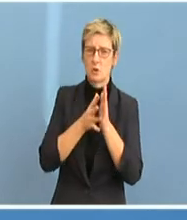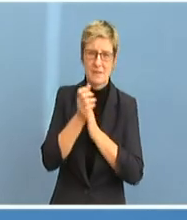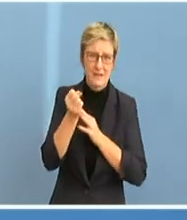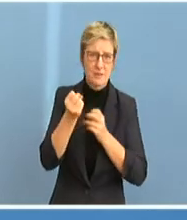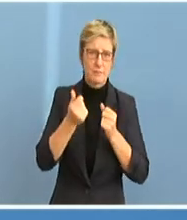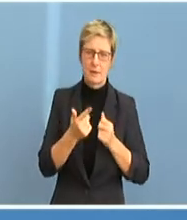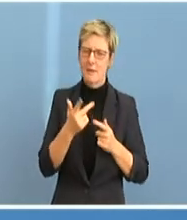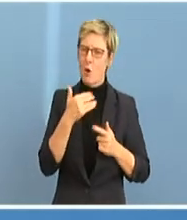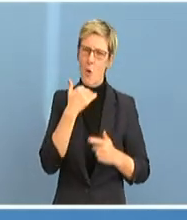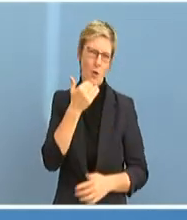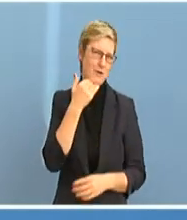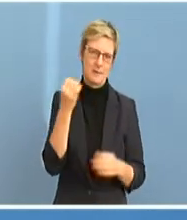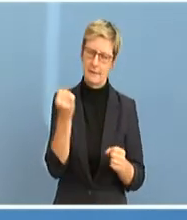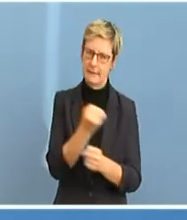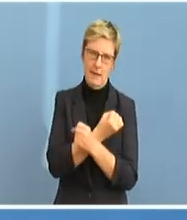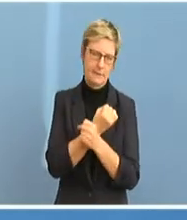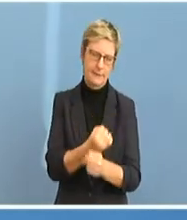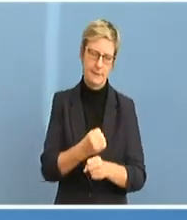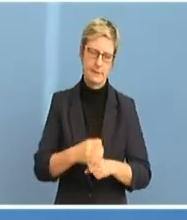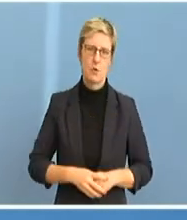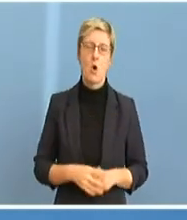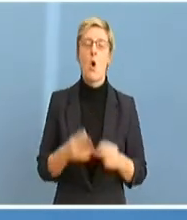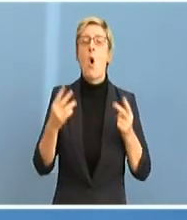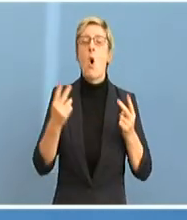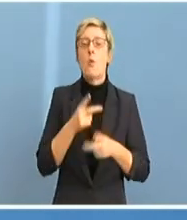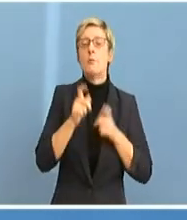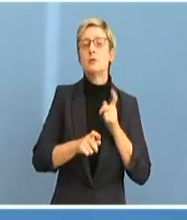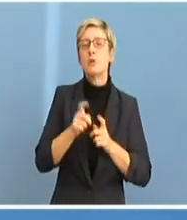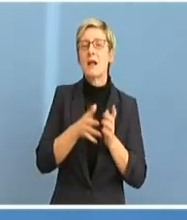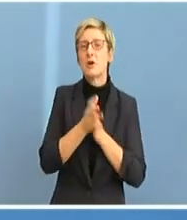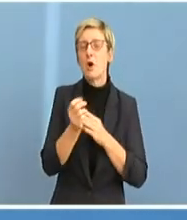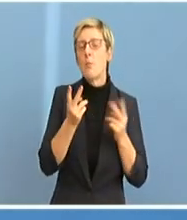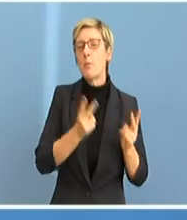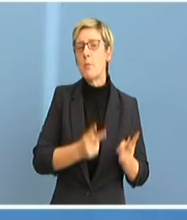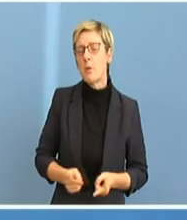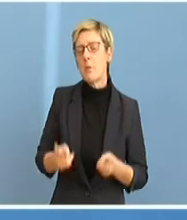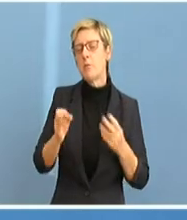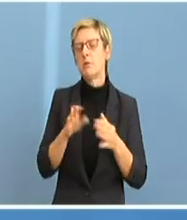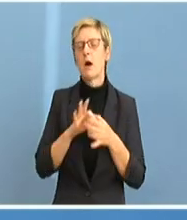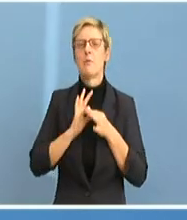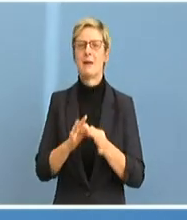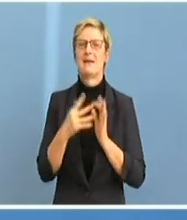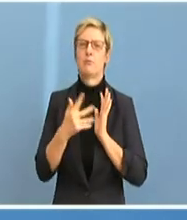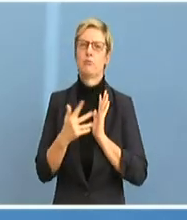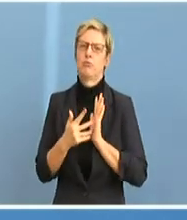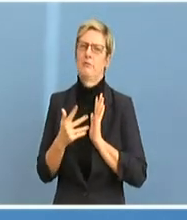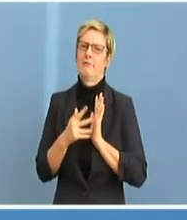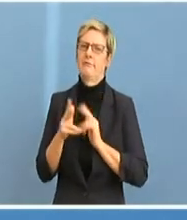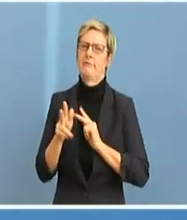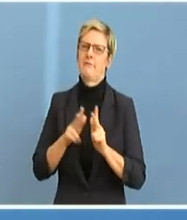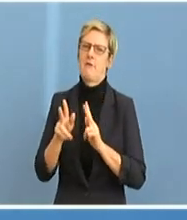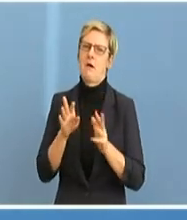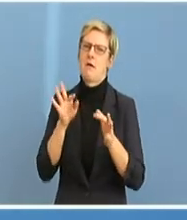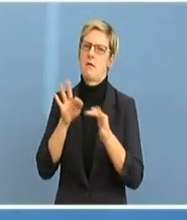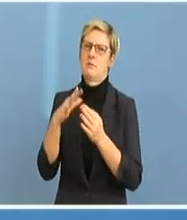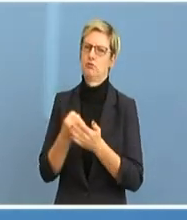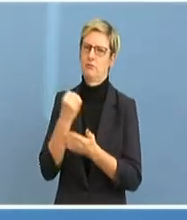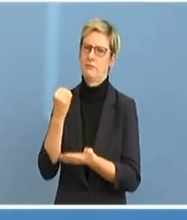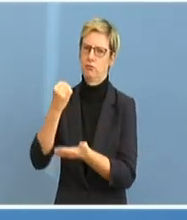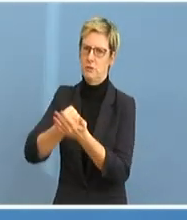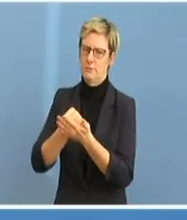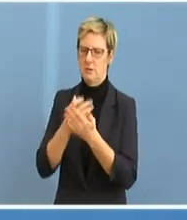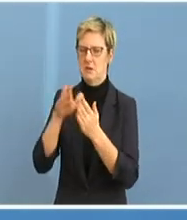oder Ähnliches reden kann. Ob das überhaupt angezeigt ist, wird das Prüfverfahren seitens des Beschaffungsamtes dann bringen. Das